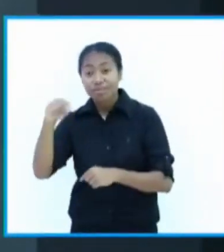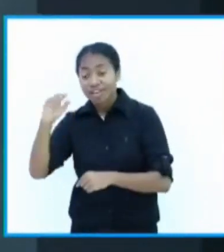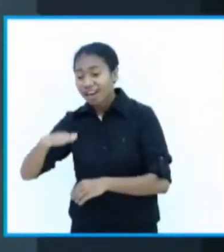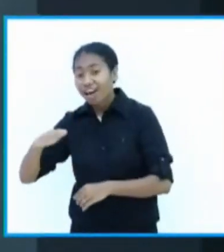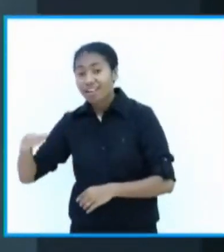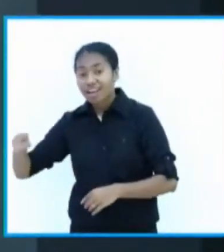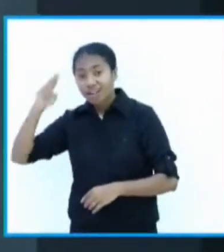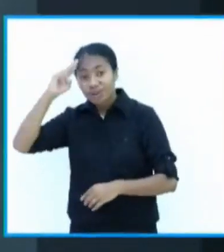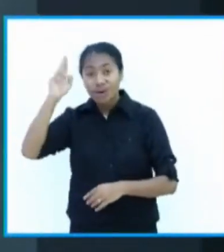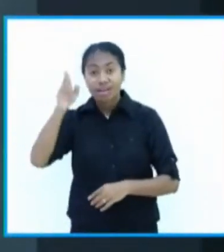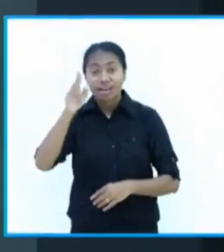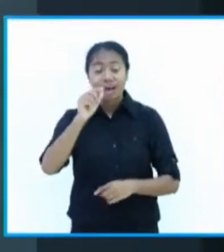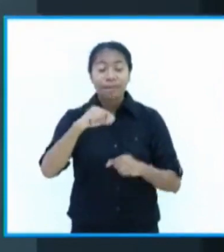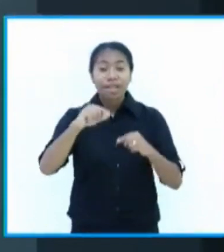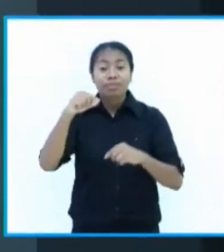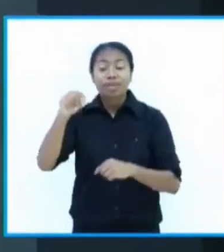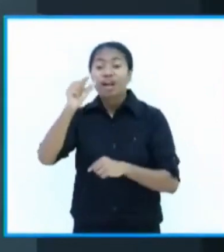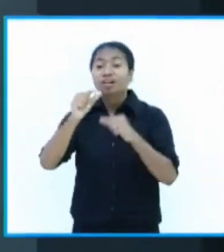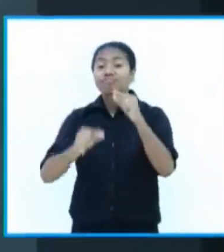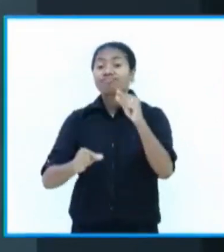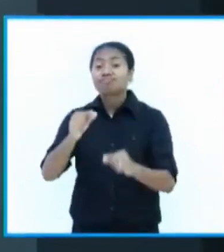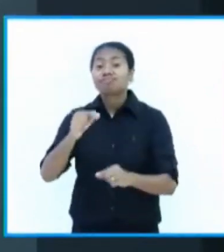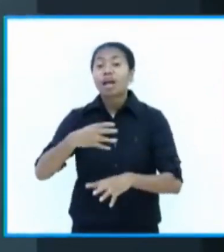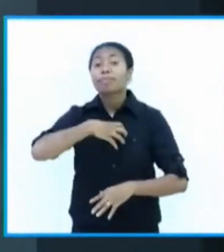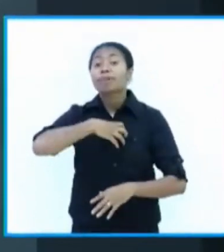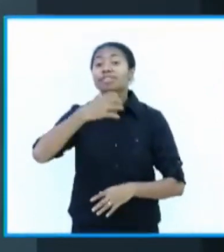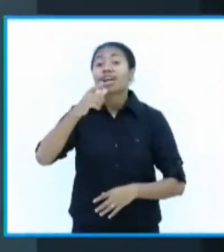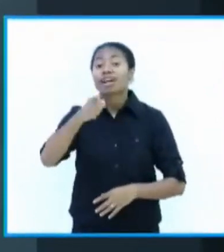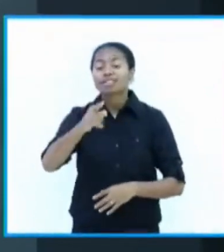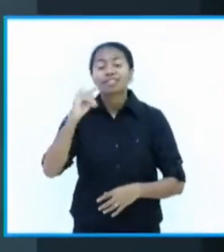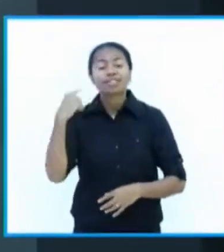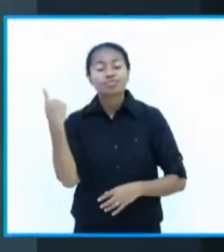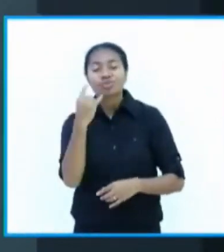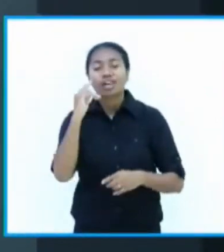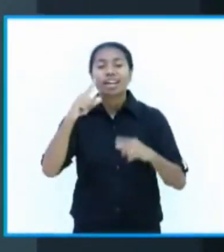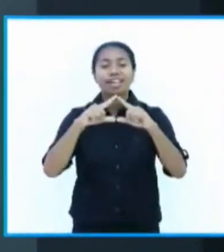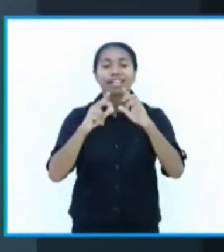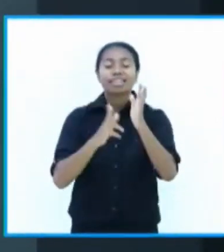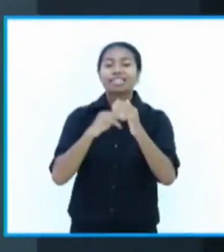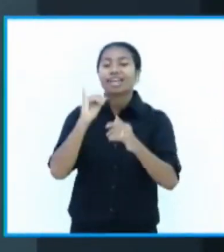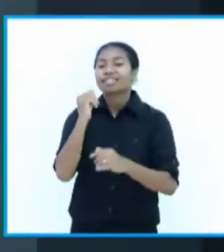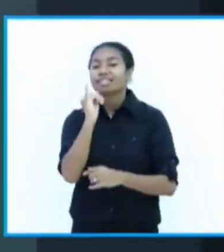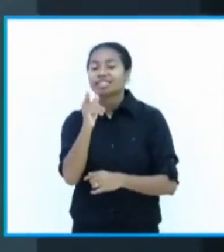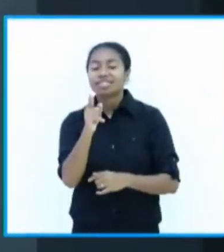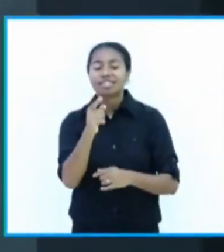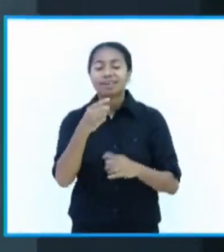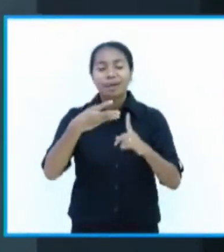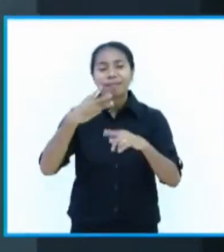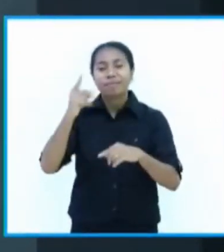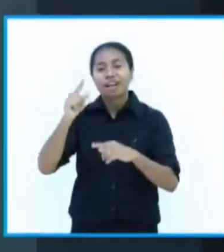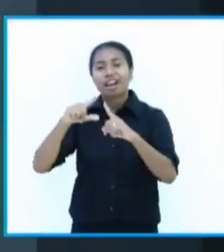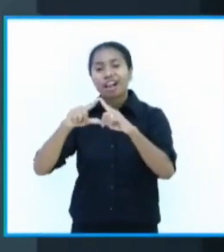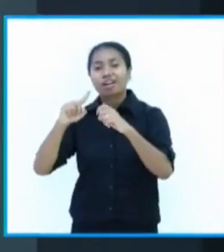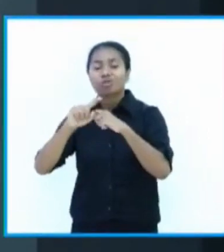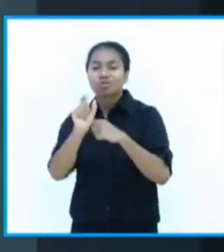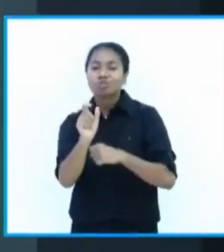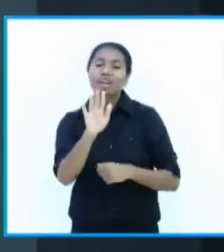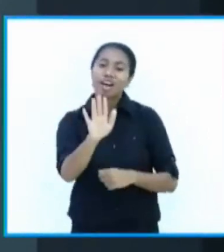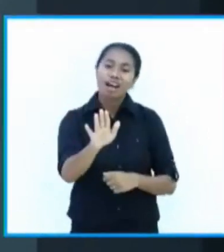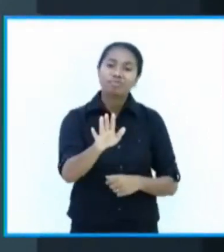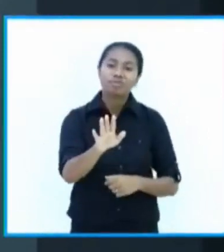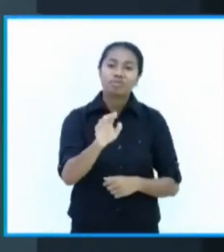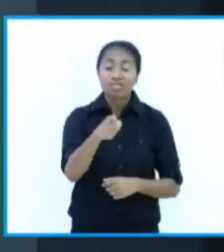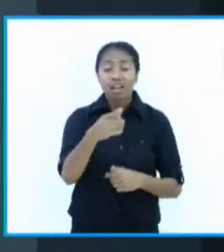benar-benar orang percaya semua janji ini berlaku bagi kamu sekalipun menderita Kamu tidak akan sampai